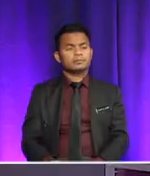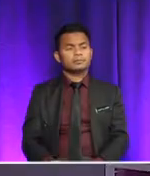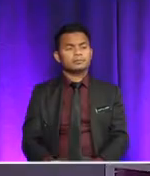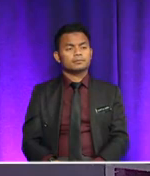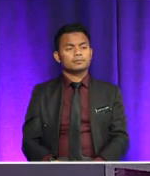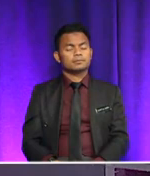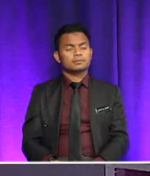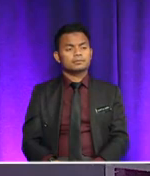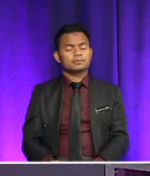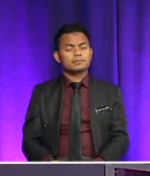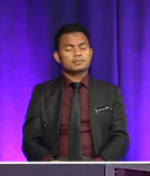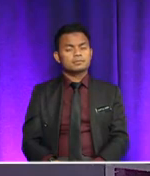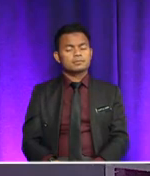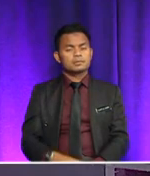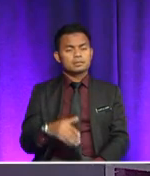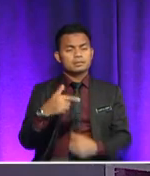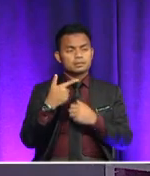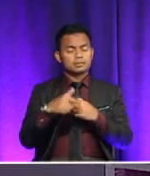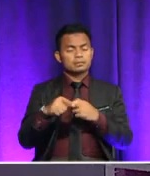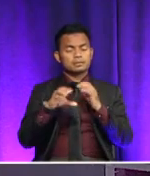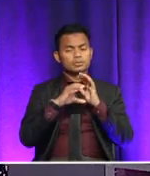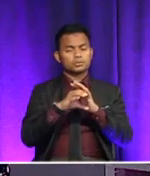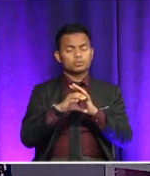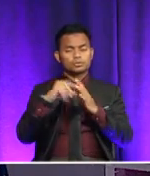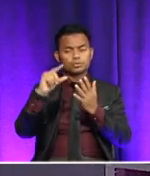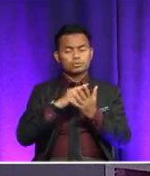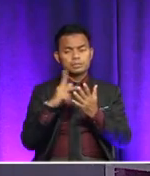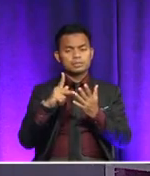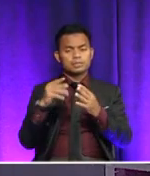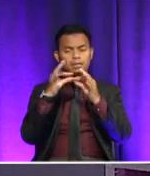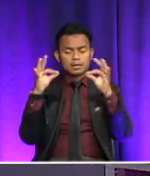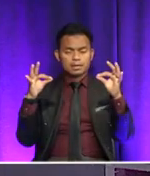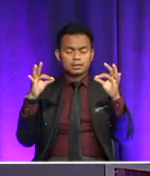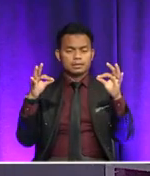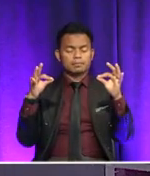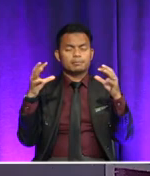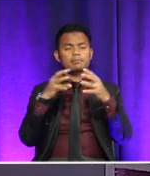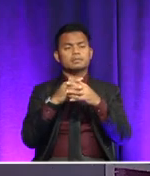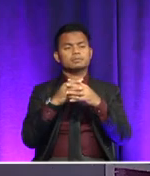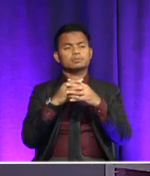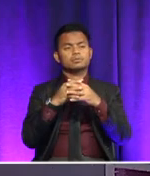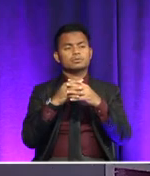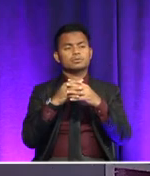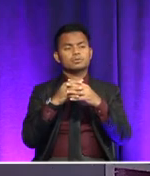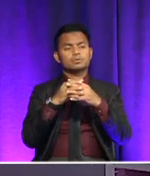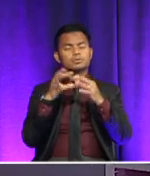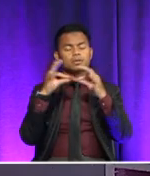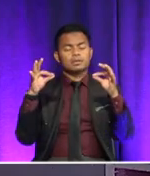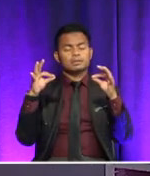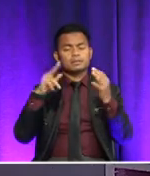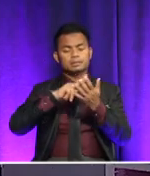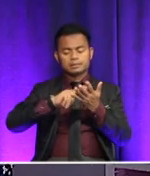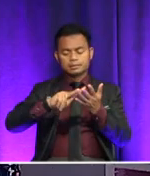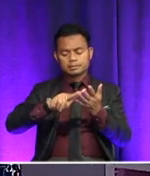bagi ayah topik itu oke dan kita beri ayat kesannya pula kesannya